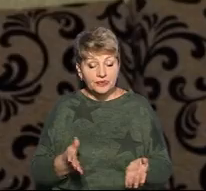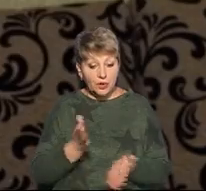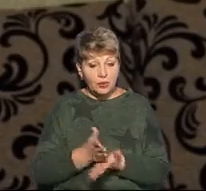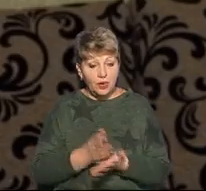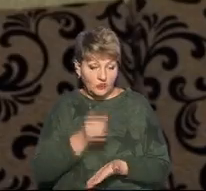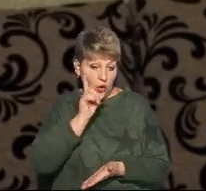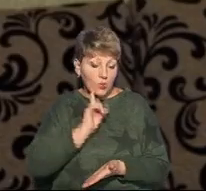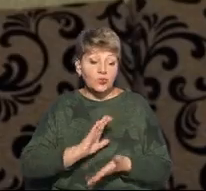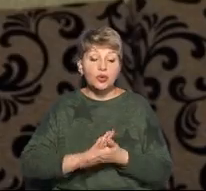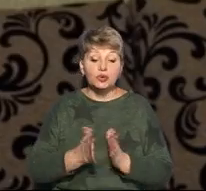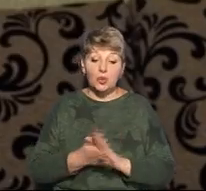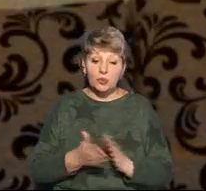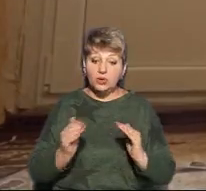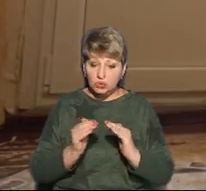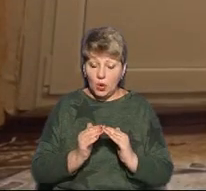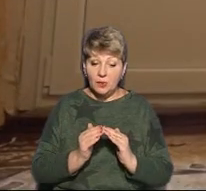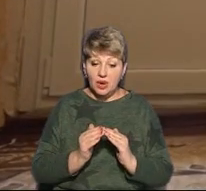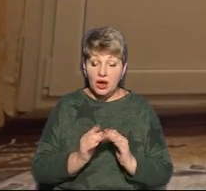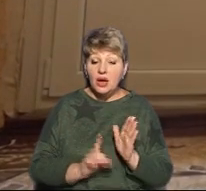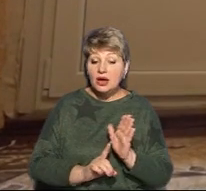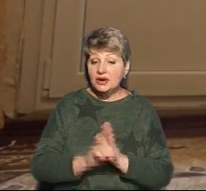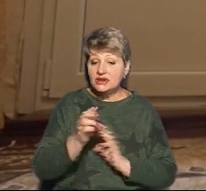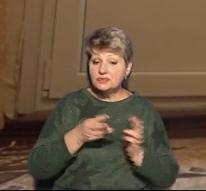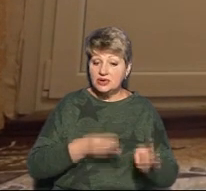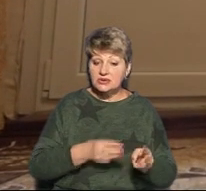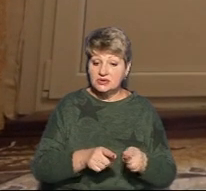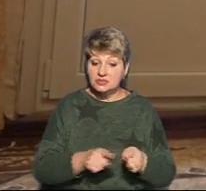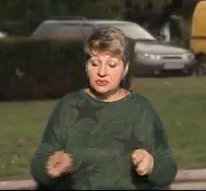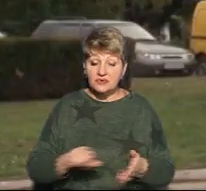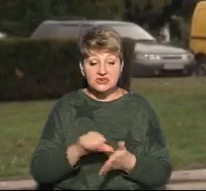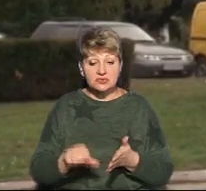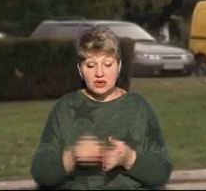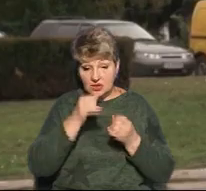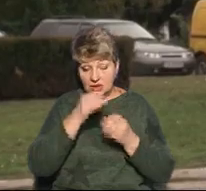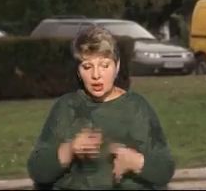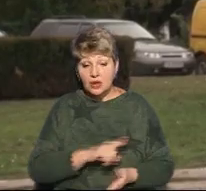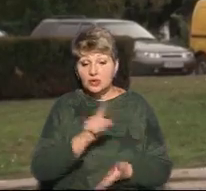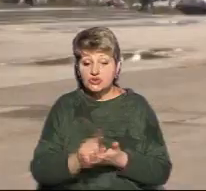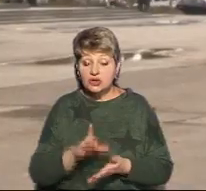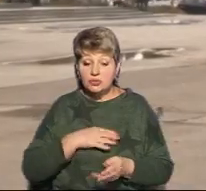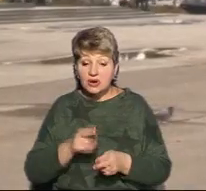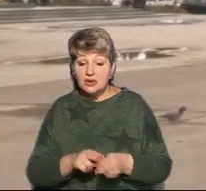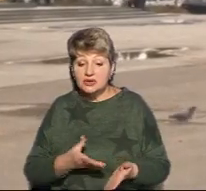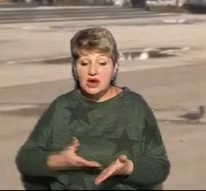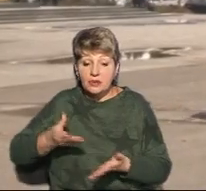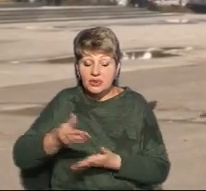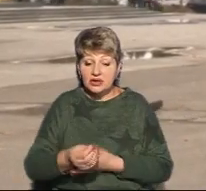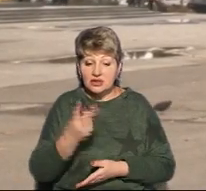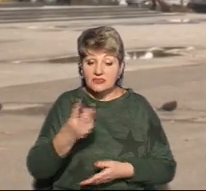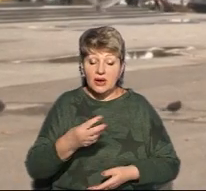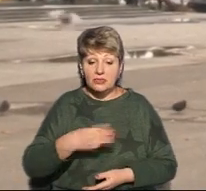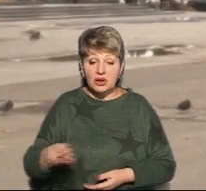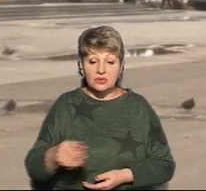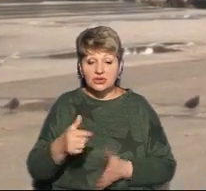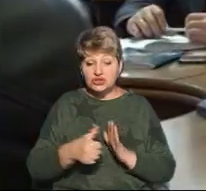перебувати в комфортних умовах вже ж вдома. Розпочати опалювальний сезон у Смілі не могли, бо місто мало сплатити компанії «Нафтогаз» 2 мільйони